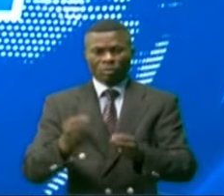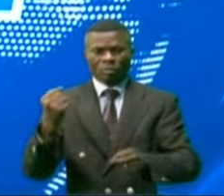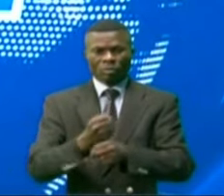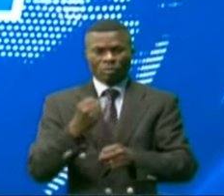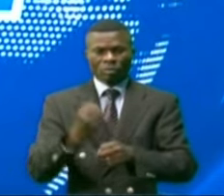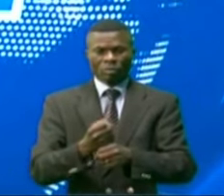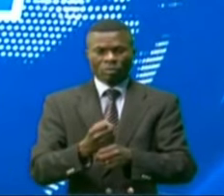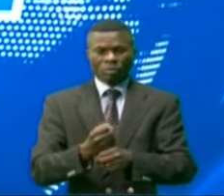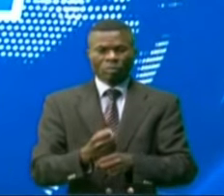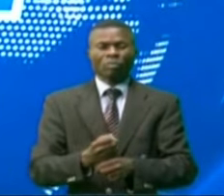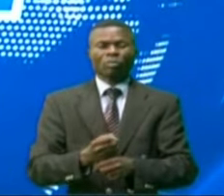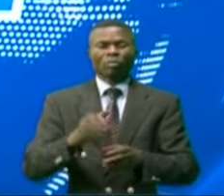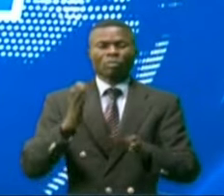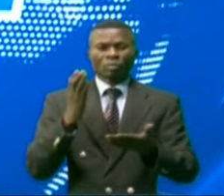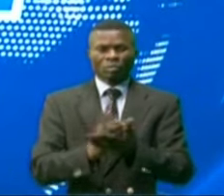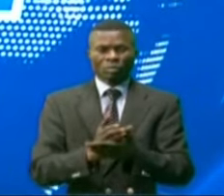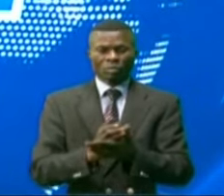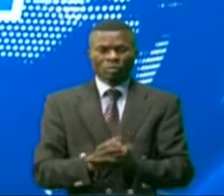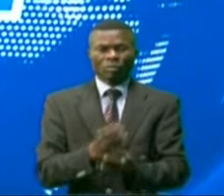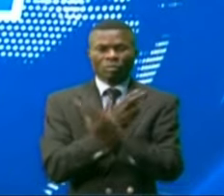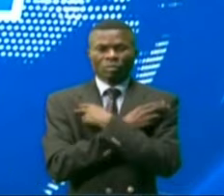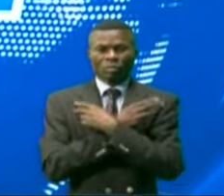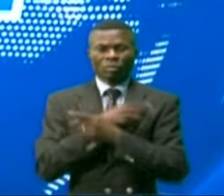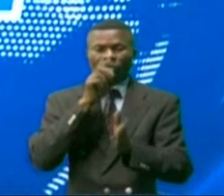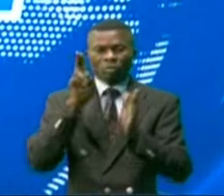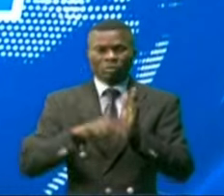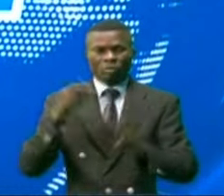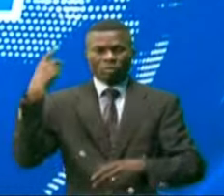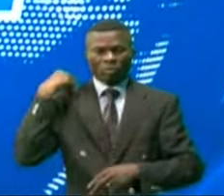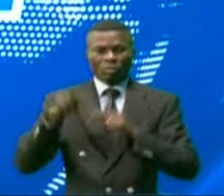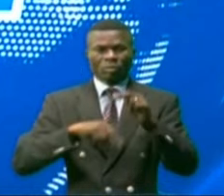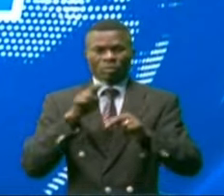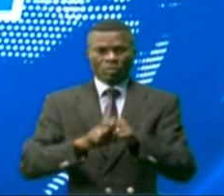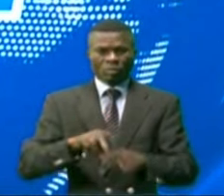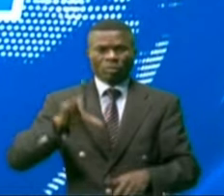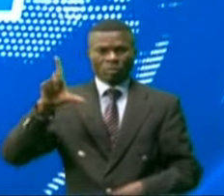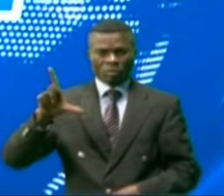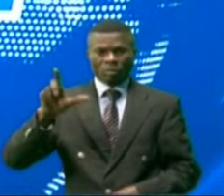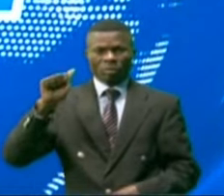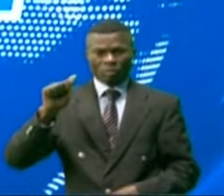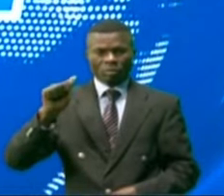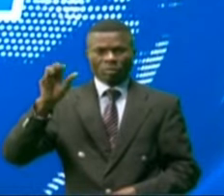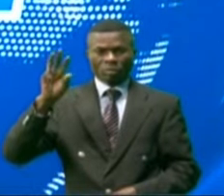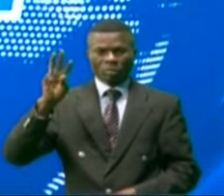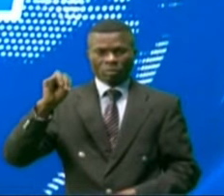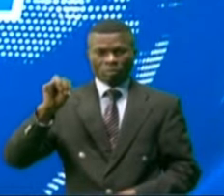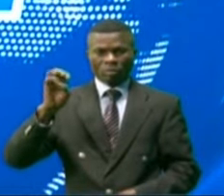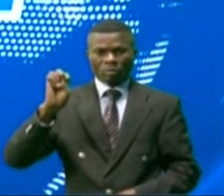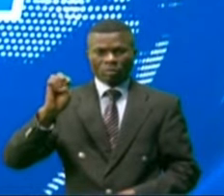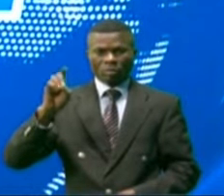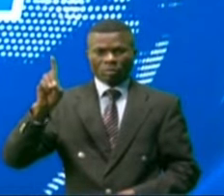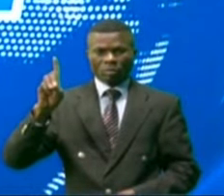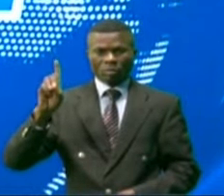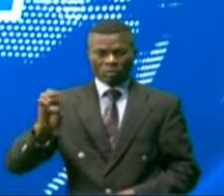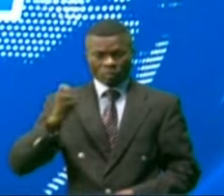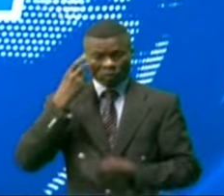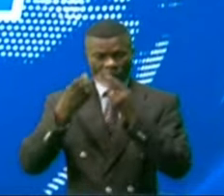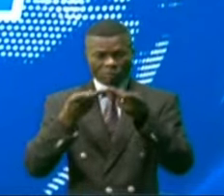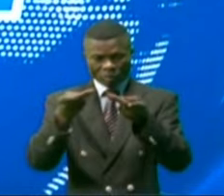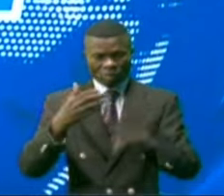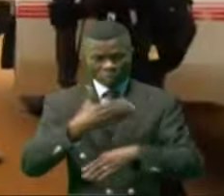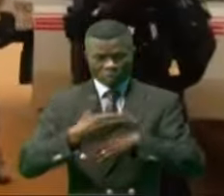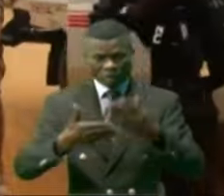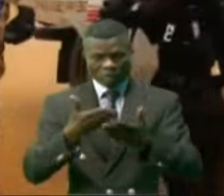pour éviter les drames. En vacances parlementaires, les députés nationaux Lambert Mende a visité ces chantiers. Cédric Enina pour le commentaire.